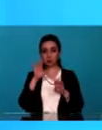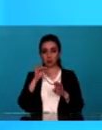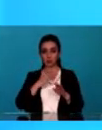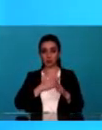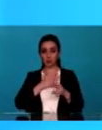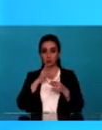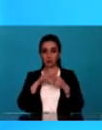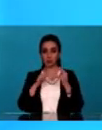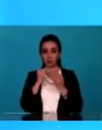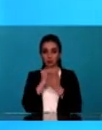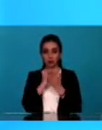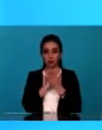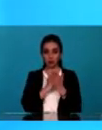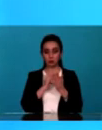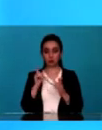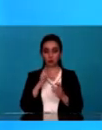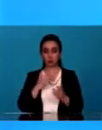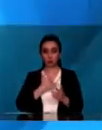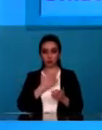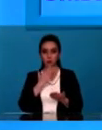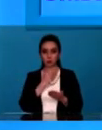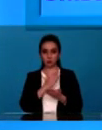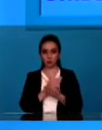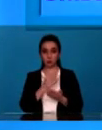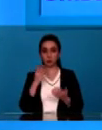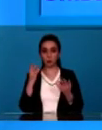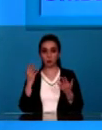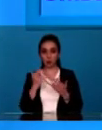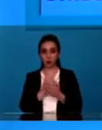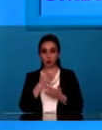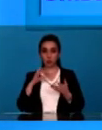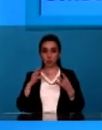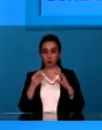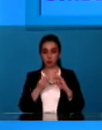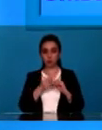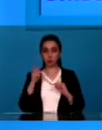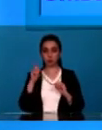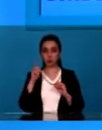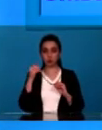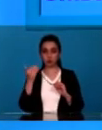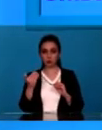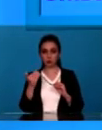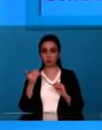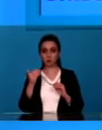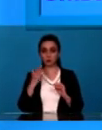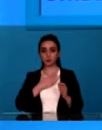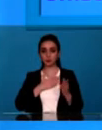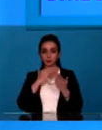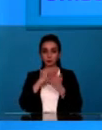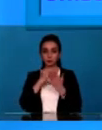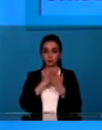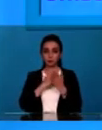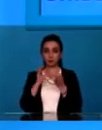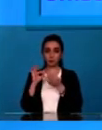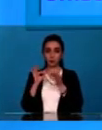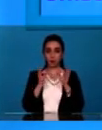нашей программы. Что у нас с вами должно получиться в результате? То есть вот наша программка,